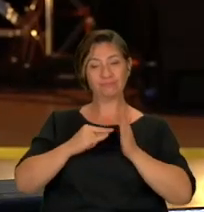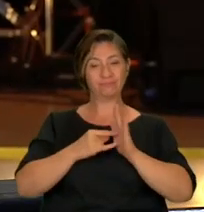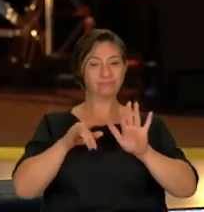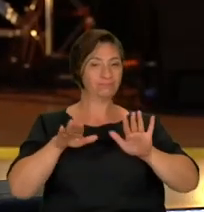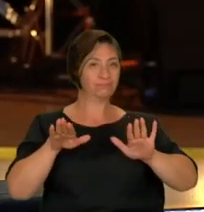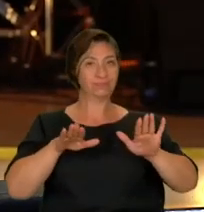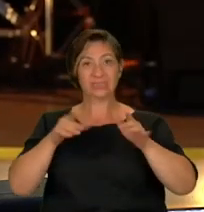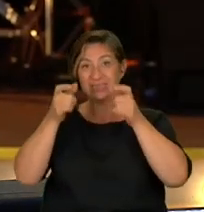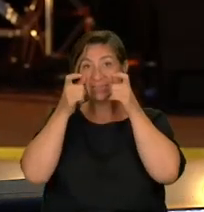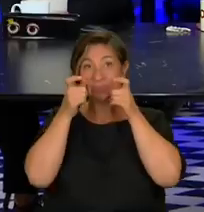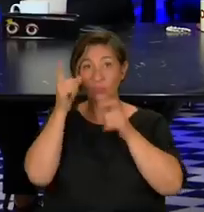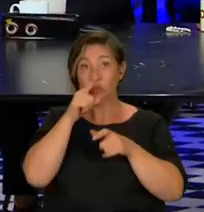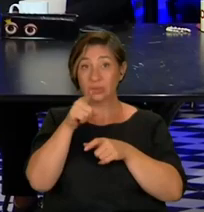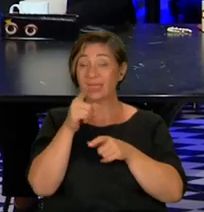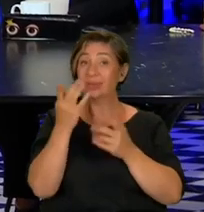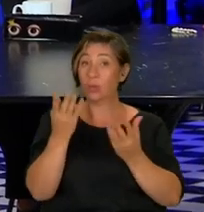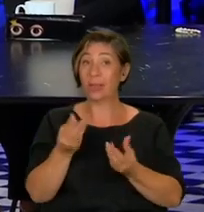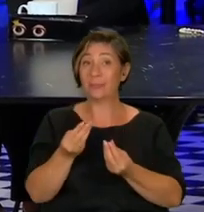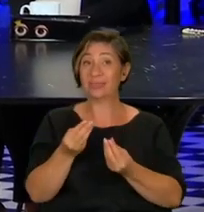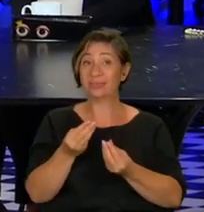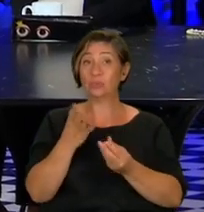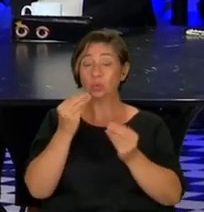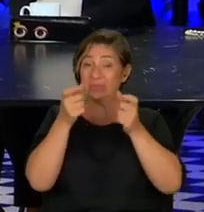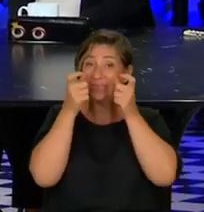yeri tayin ediyorsunuz. Hep bu dikkatiniz herkesin bilincinde. Çok dikkatlisiniz.